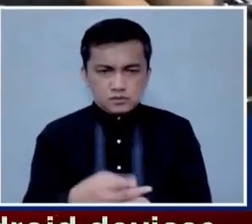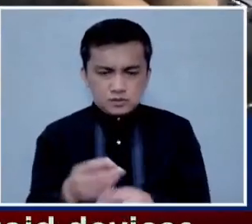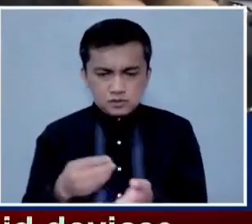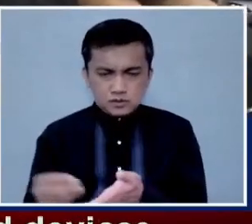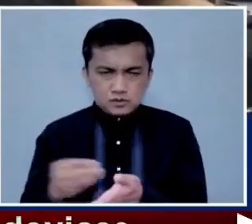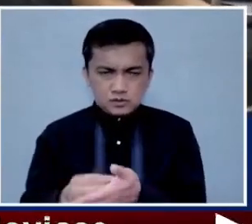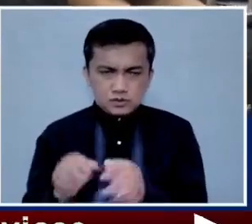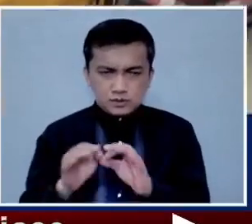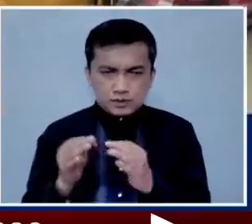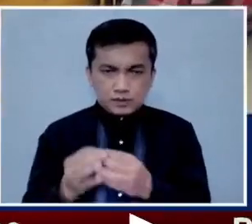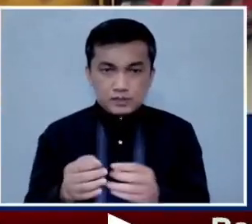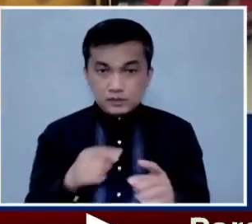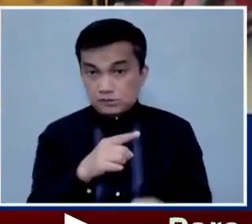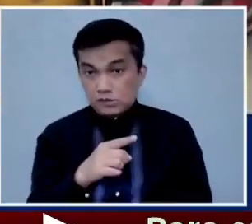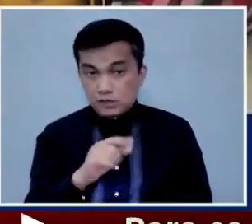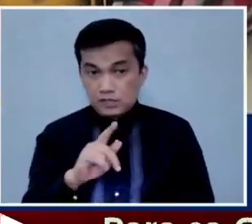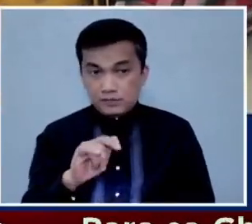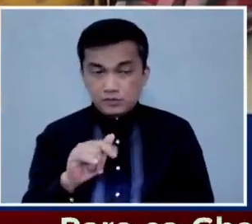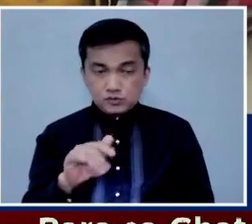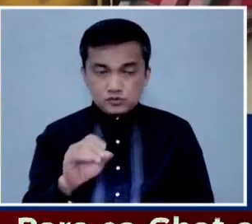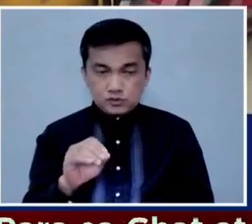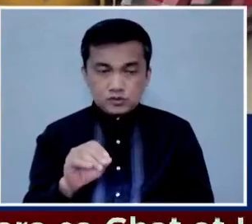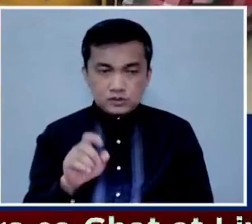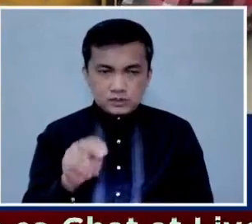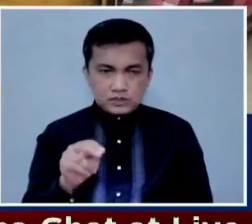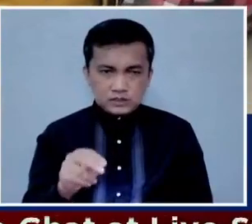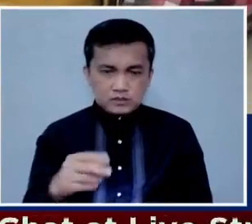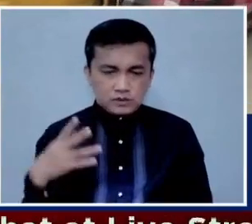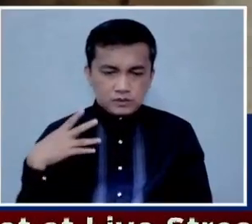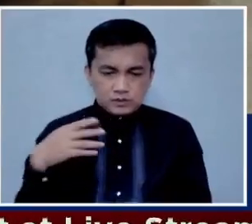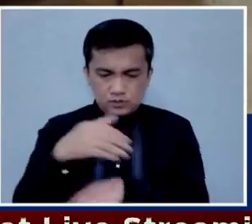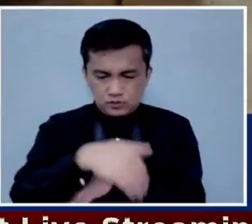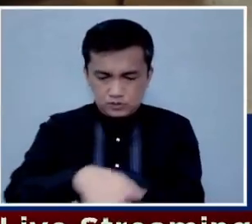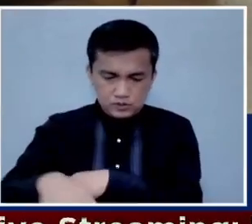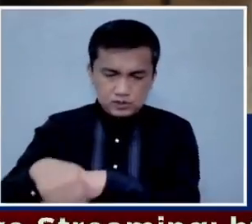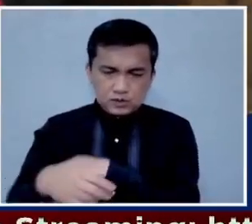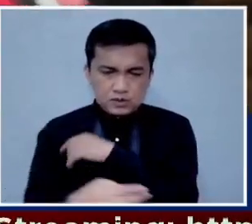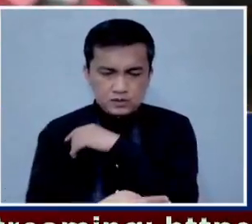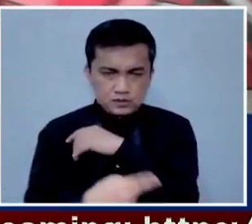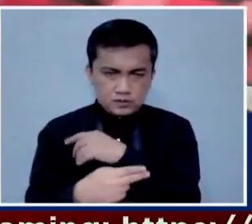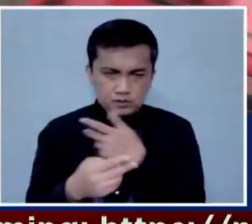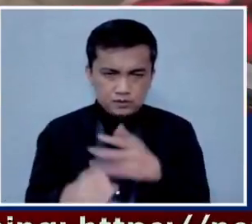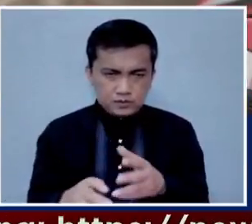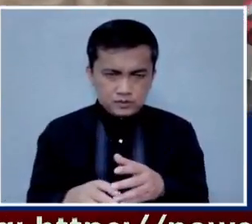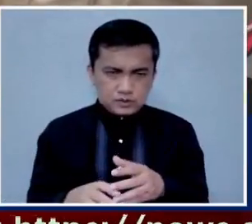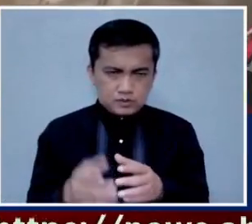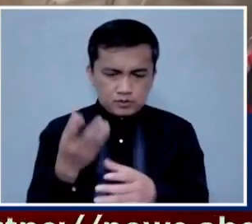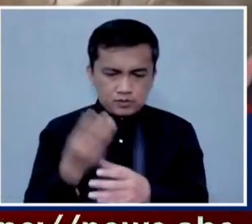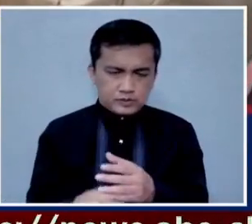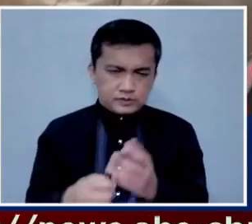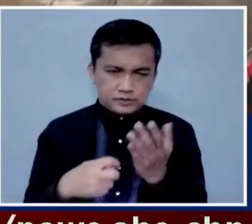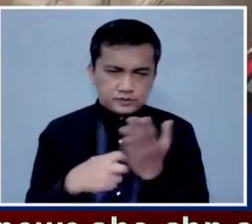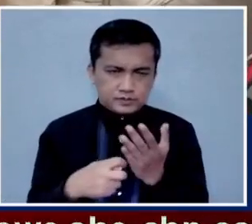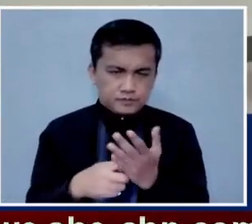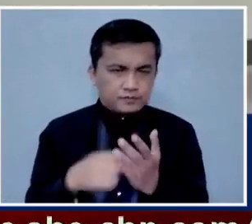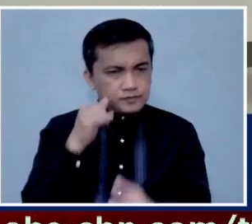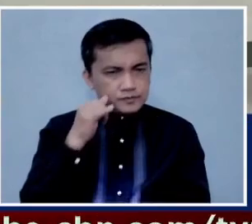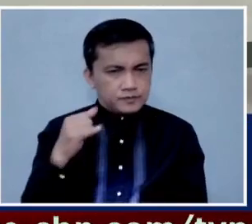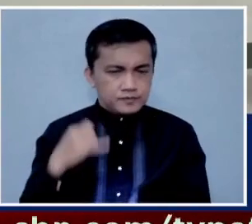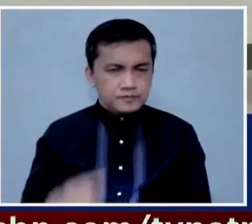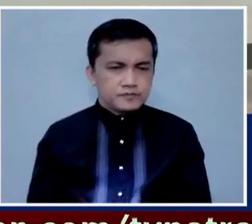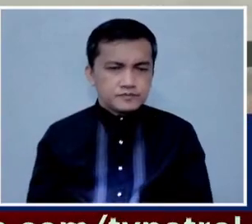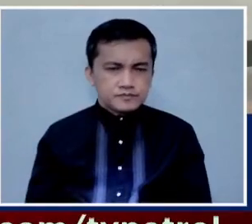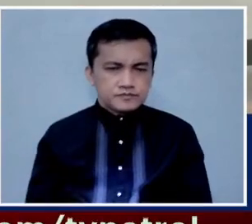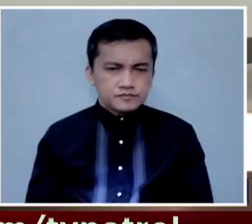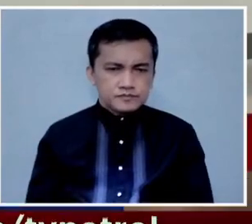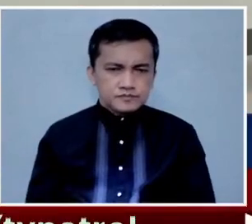ni Alfonso dahil kinailangan pa nila magpalipas ng gabi sa hotel matapos maubusan ng tiket kahapon. Balik kami ngayon